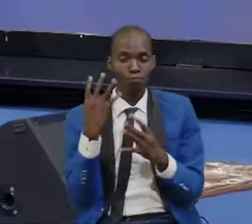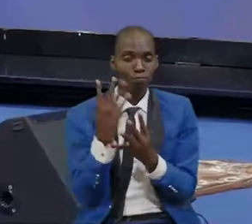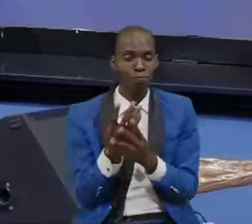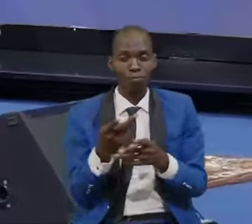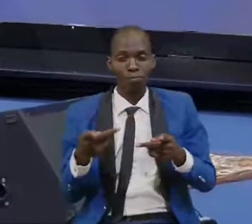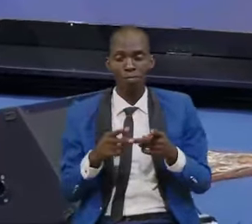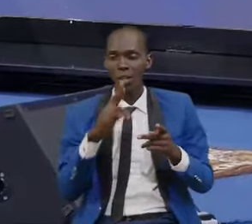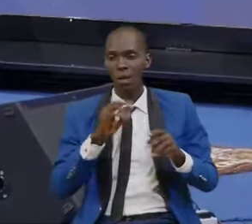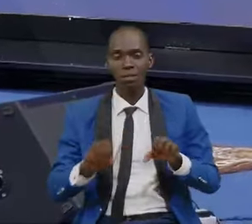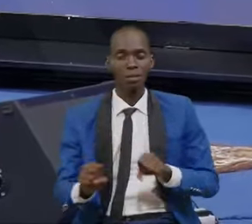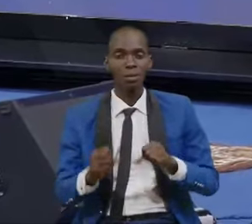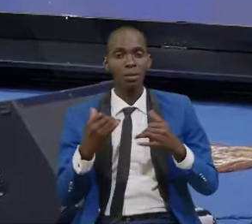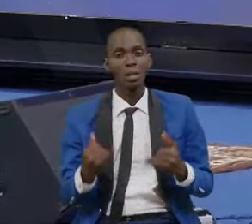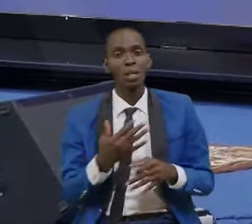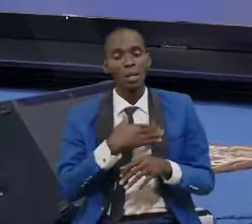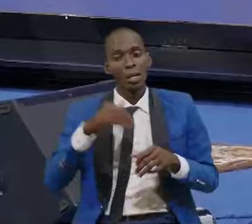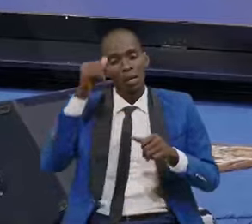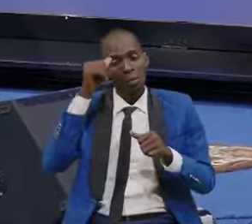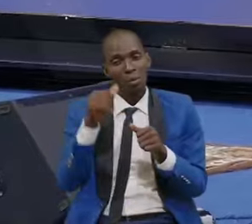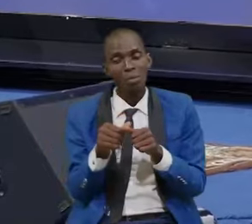ébranlés. Rappelle-toi,